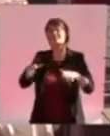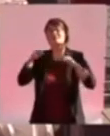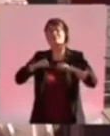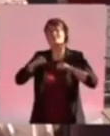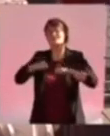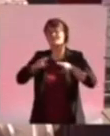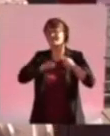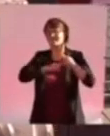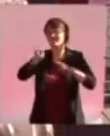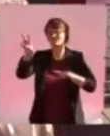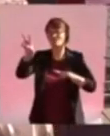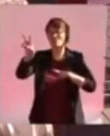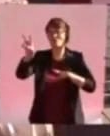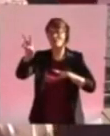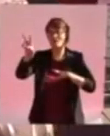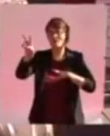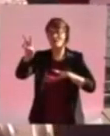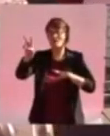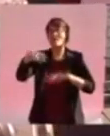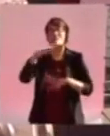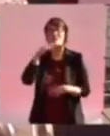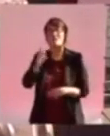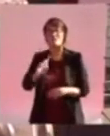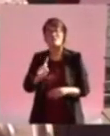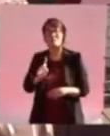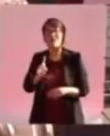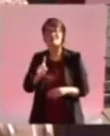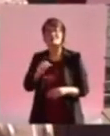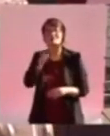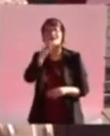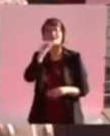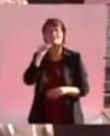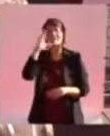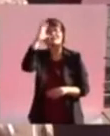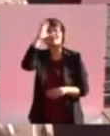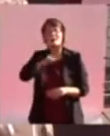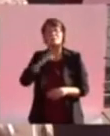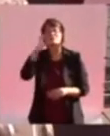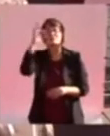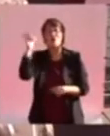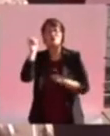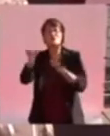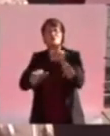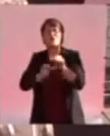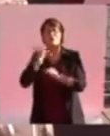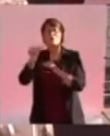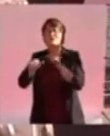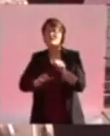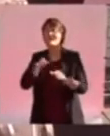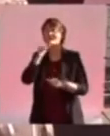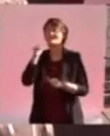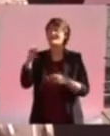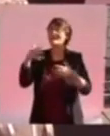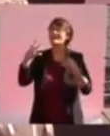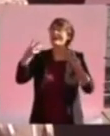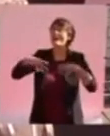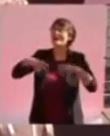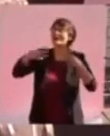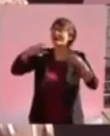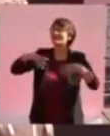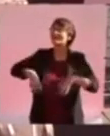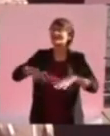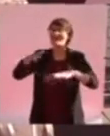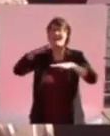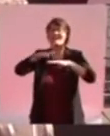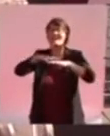affermare un modello di salute di comunità organizzando una solida rete di servizi diffusi e visibili